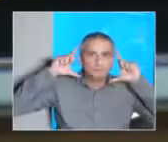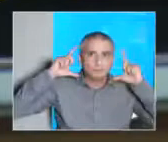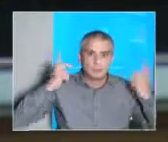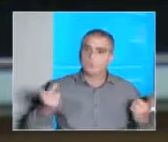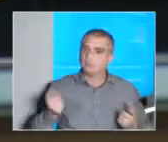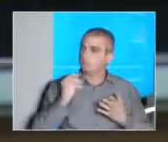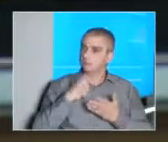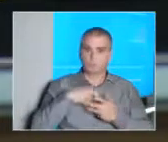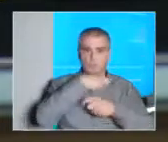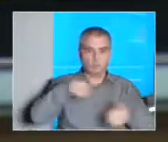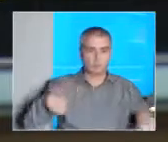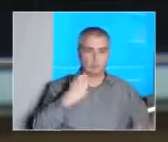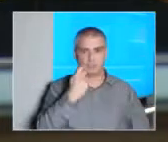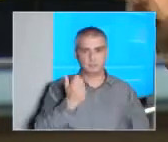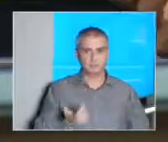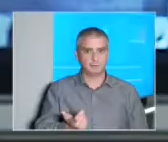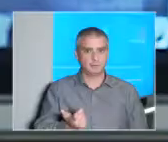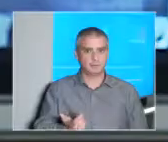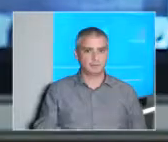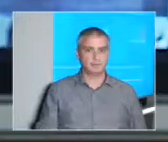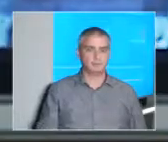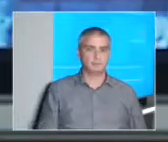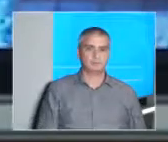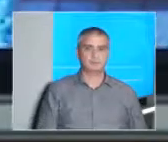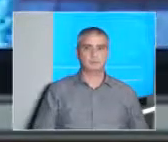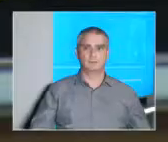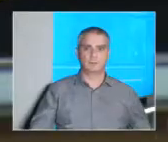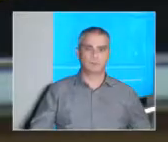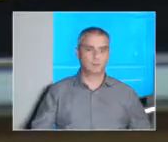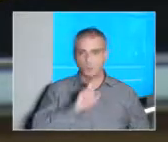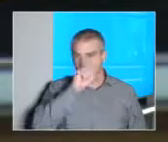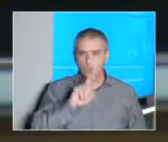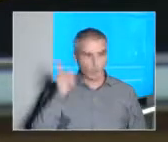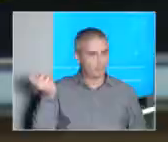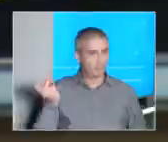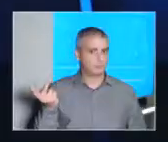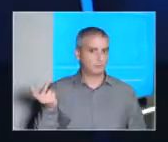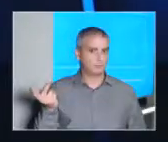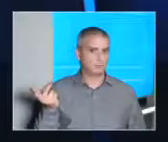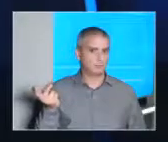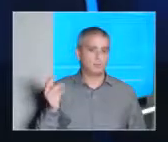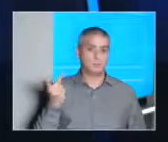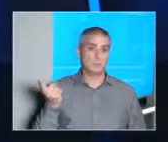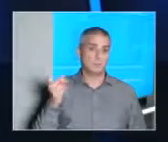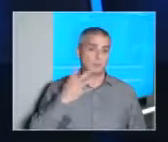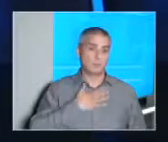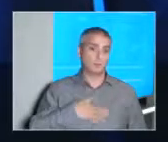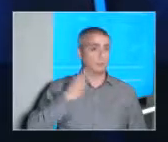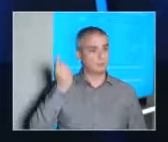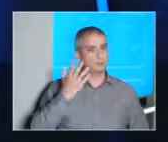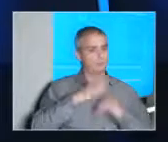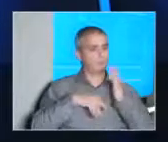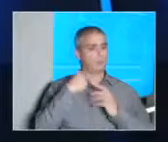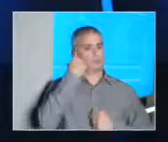ושם, שמו שם על הראש שלי. שמו עליך וונטר. שמו על הראש שלי חתיכה. יכול להיות שהם בונים אותך. מה יכול להיות? יכול להיות שהם בונים